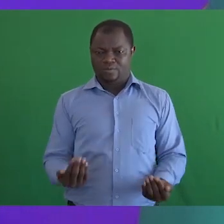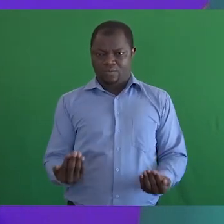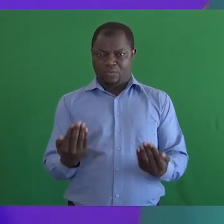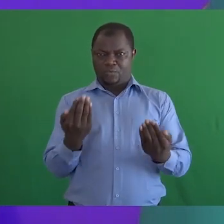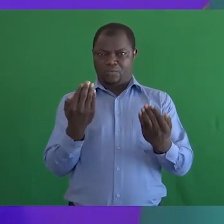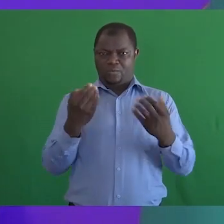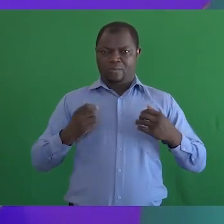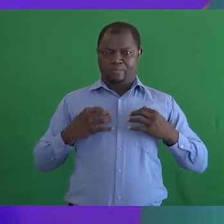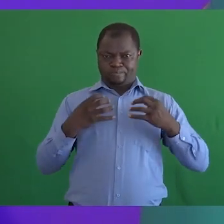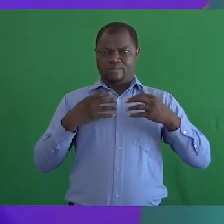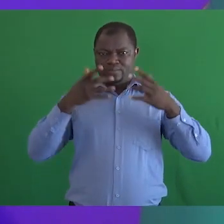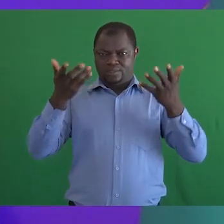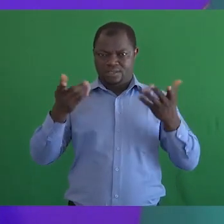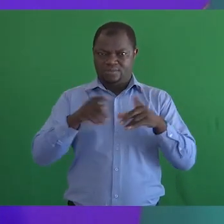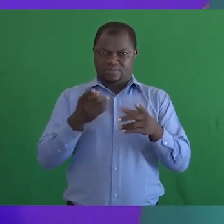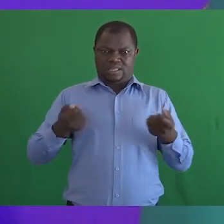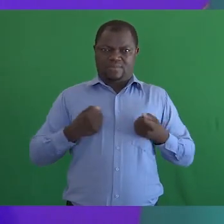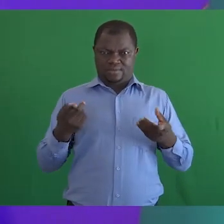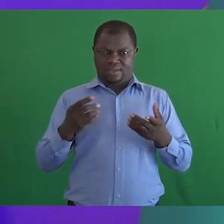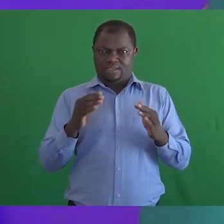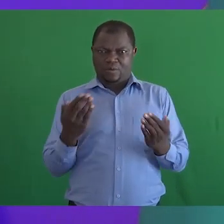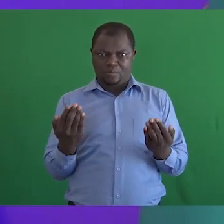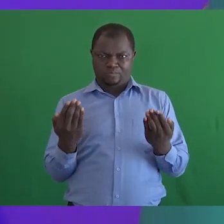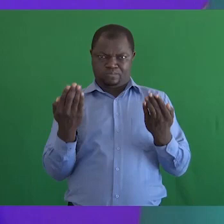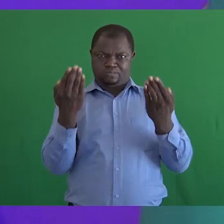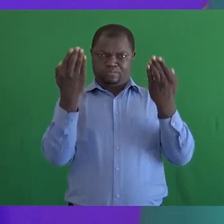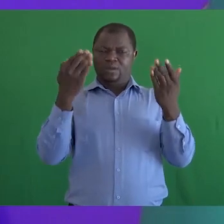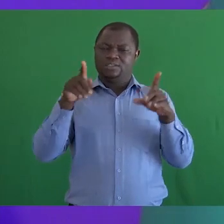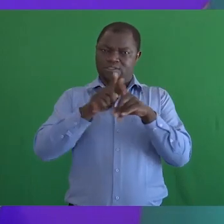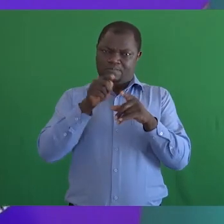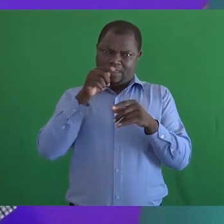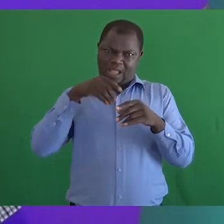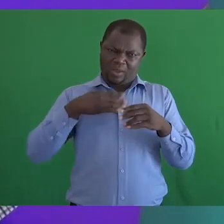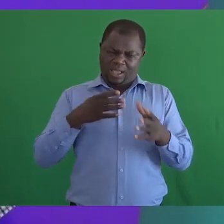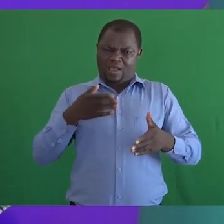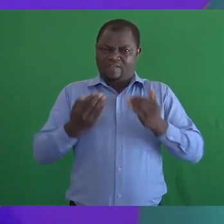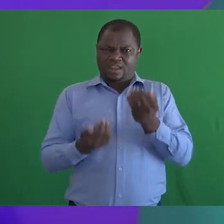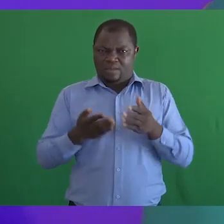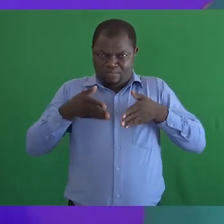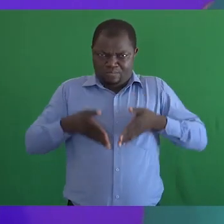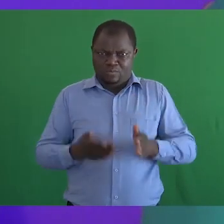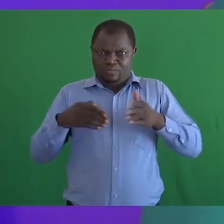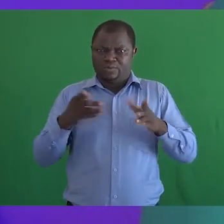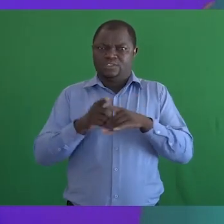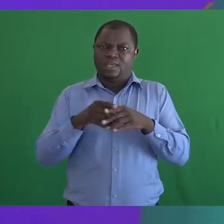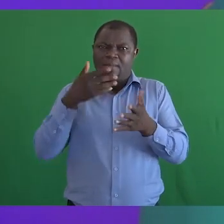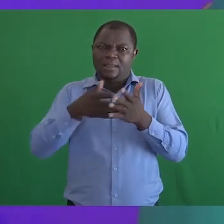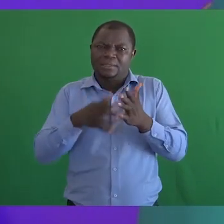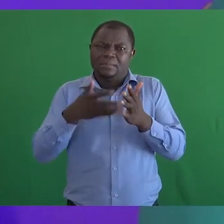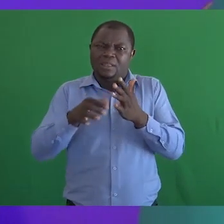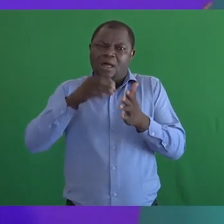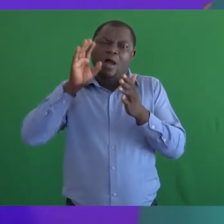hamusikana osvika nguva yekuti achakwanisa kuva achikwanisa kuita vana achigeza nguva